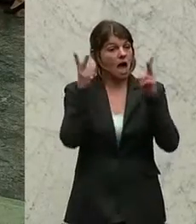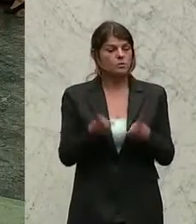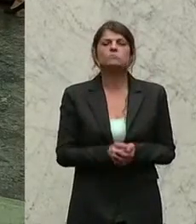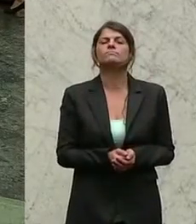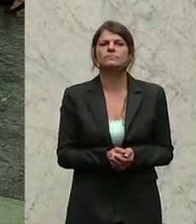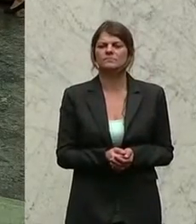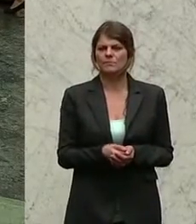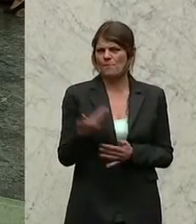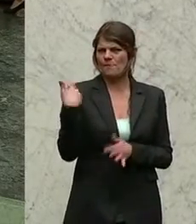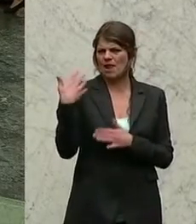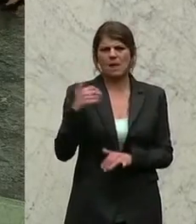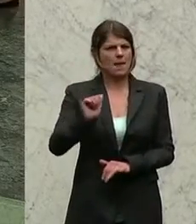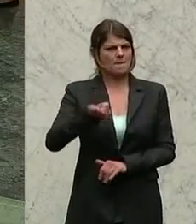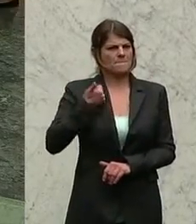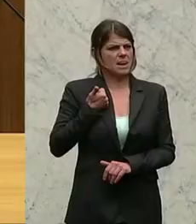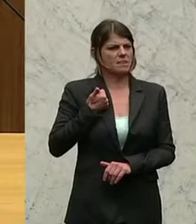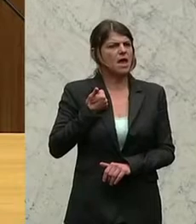Der ehemalige